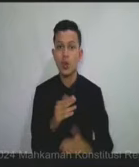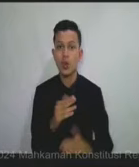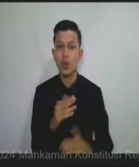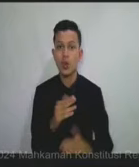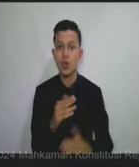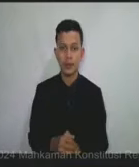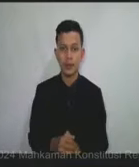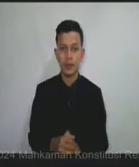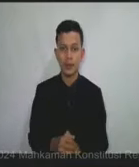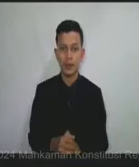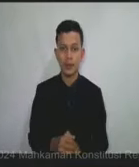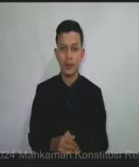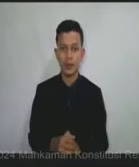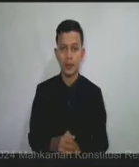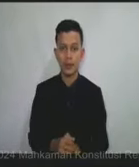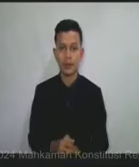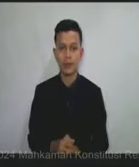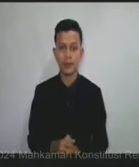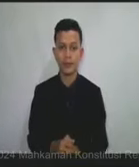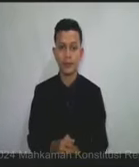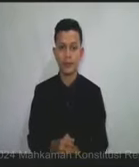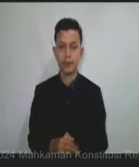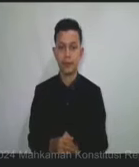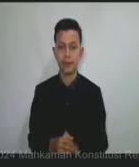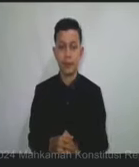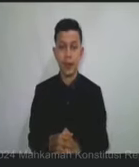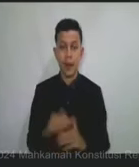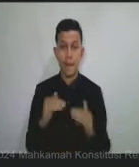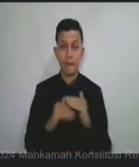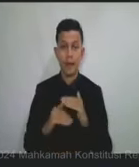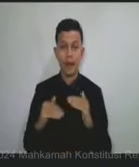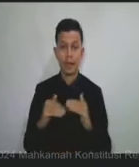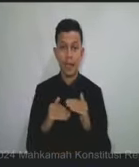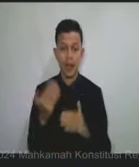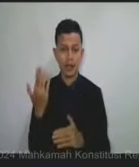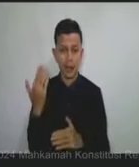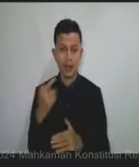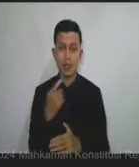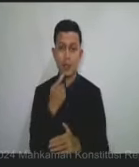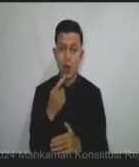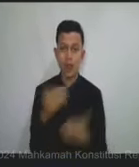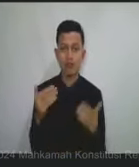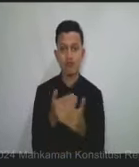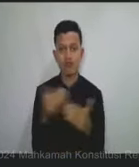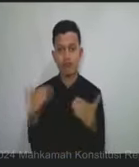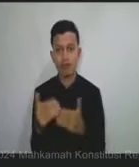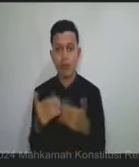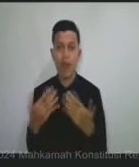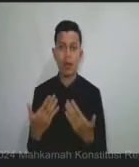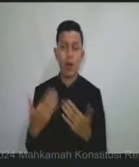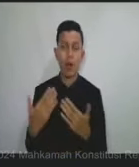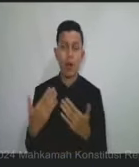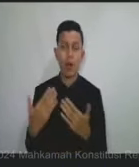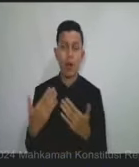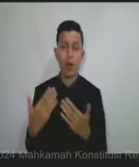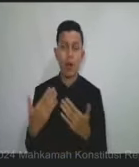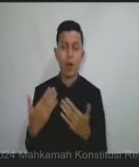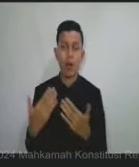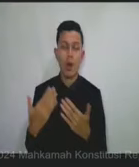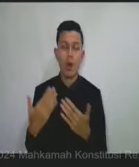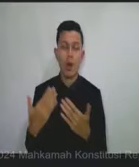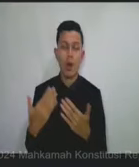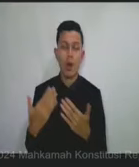dalil-dalil pemohon berkenaan dengan mobilisasi atau netralitas pejabat atau Aparatur Negara adalah tidak beralasan menurut